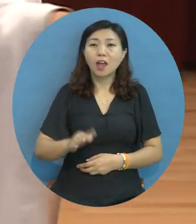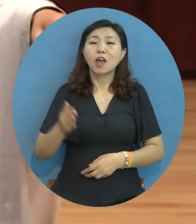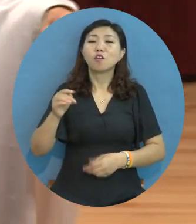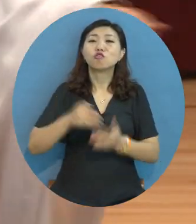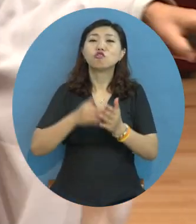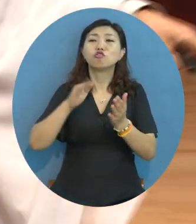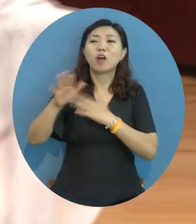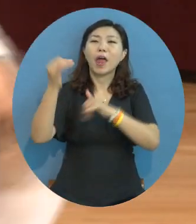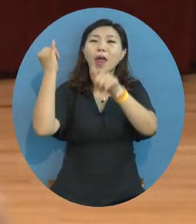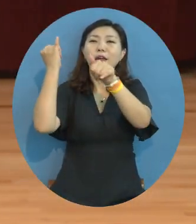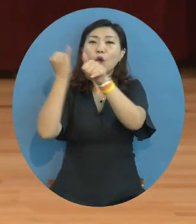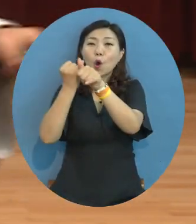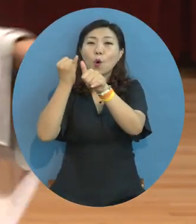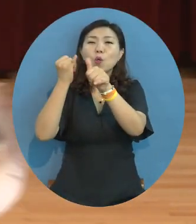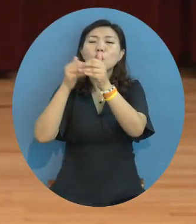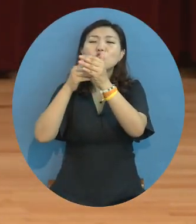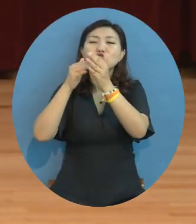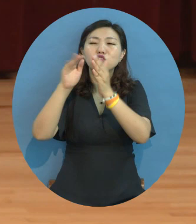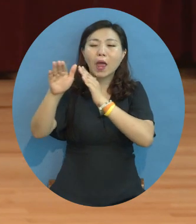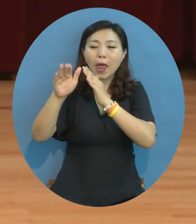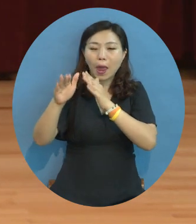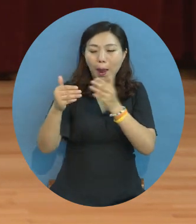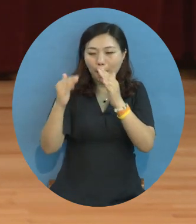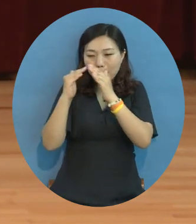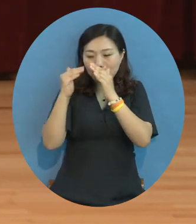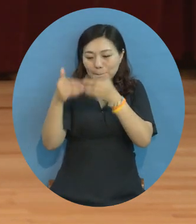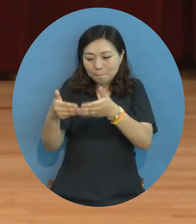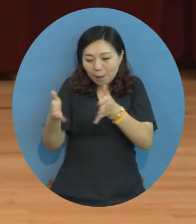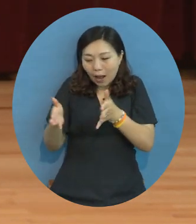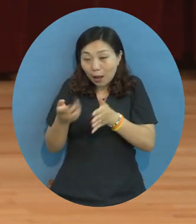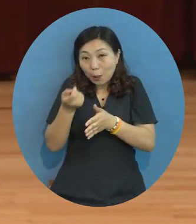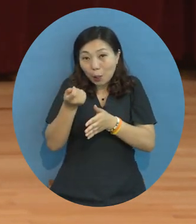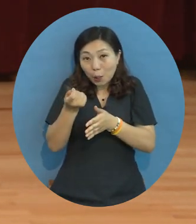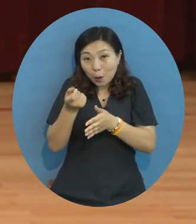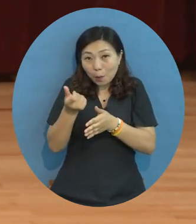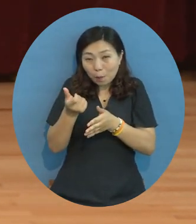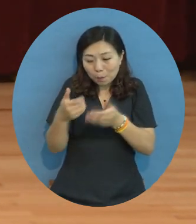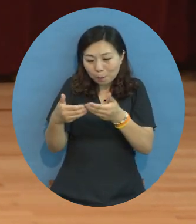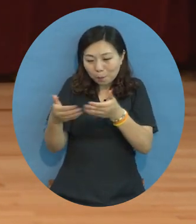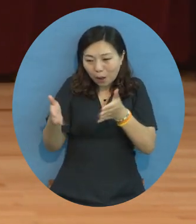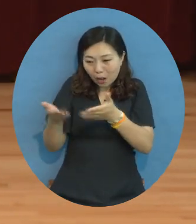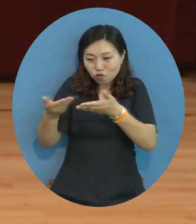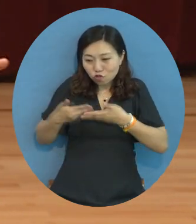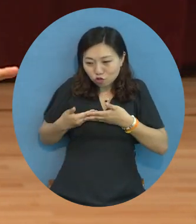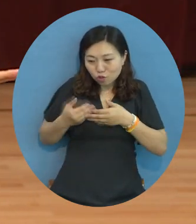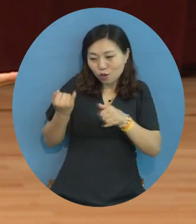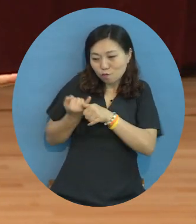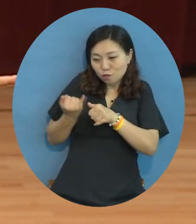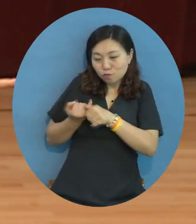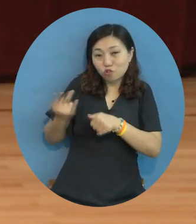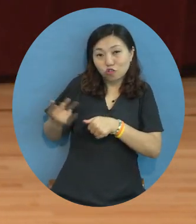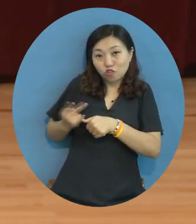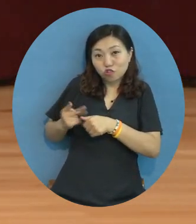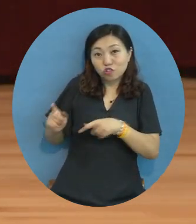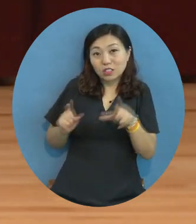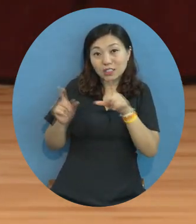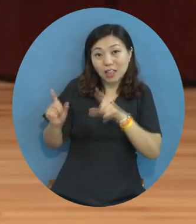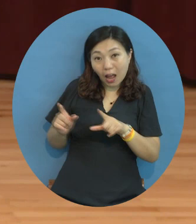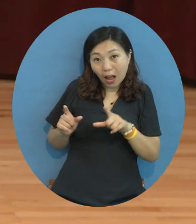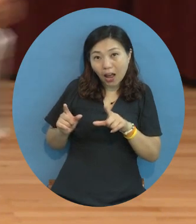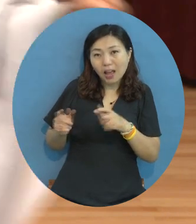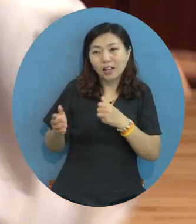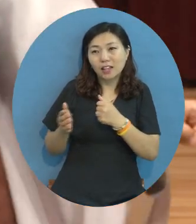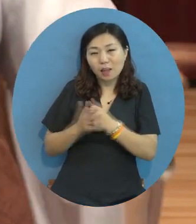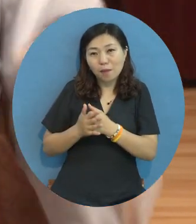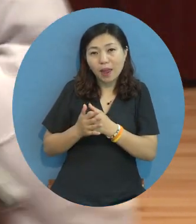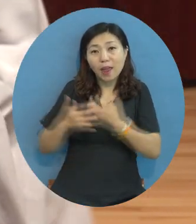하면 조그만한 방이라 하더라도 새 방을 얻는다 하더라도 부부 둘이 살잖아. 그러니까 사는